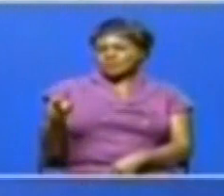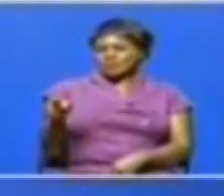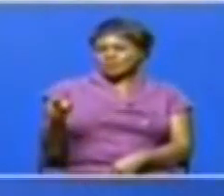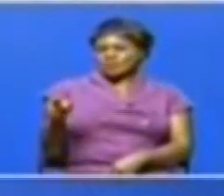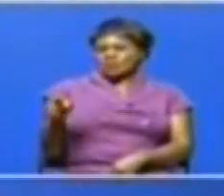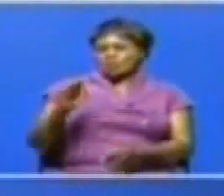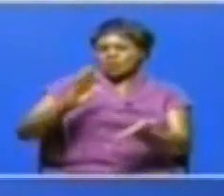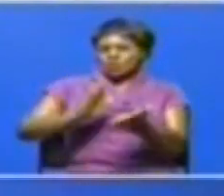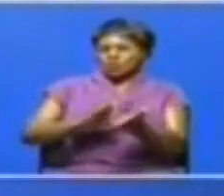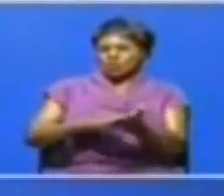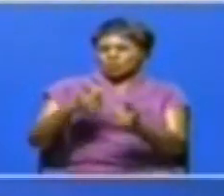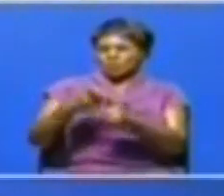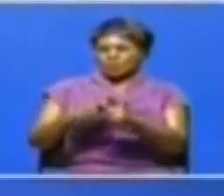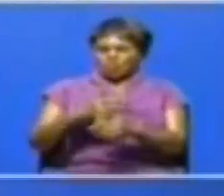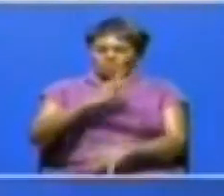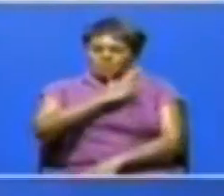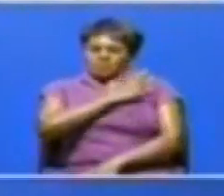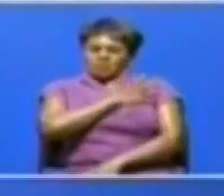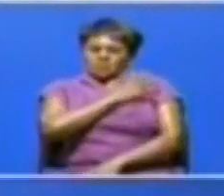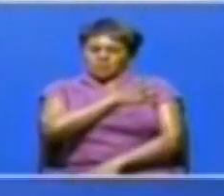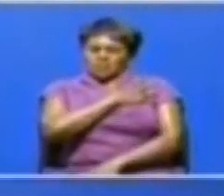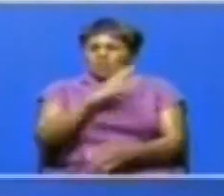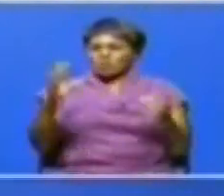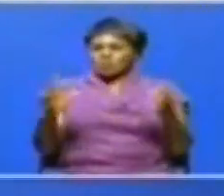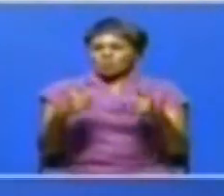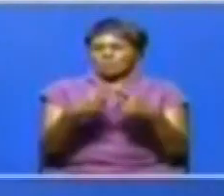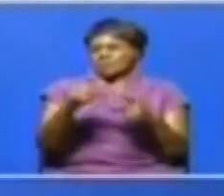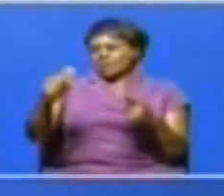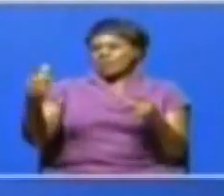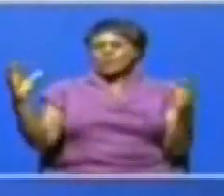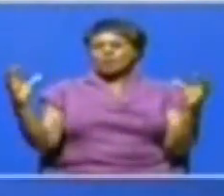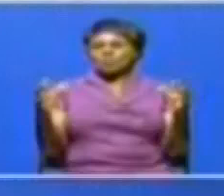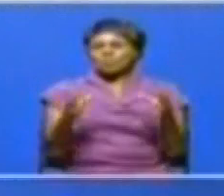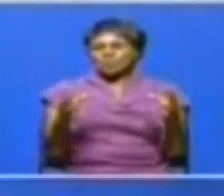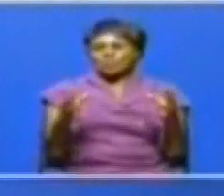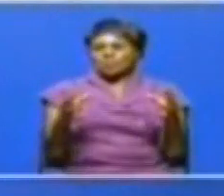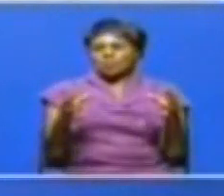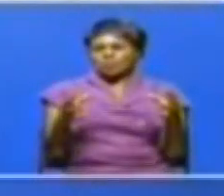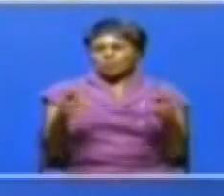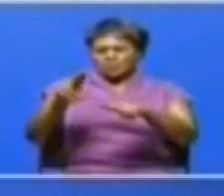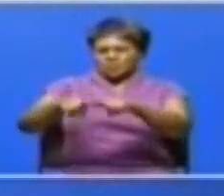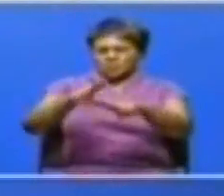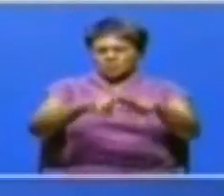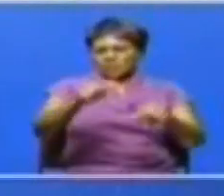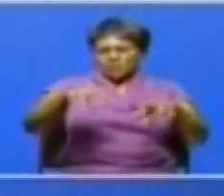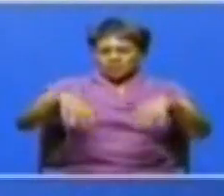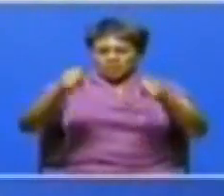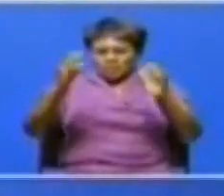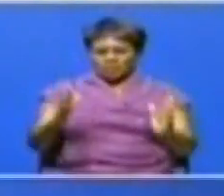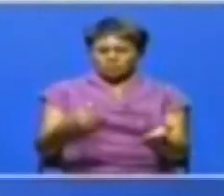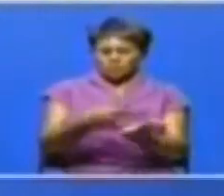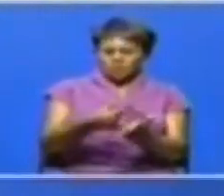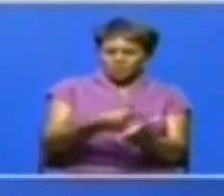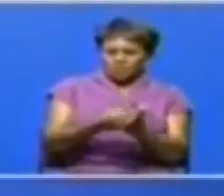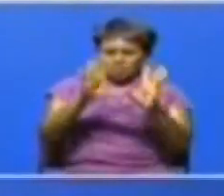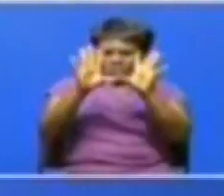on recommendation kutoka ya chama ya NASA, muungano wa NASA. Lakini chama hizi zingine, hivi zingine, chairman of finance,